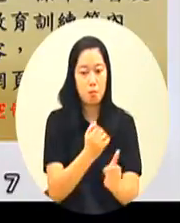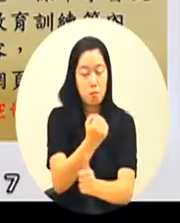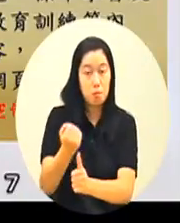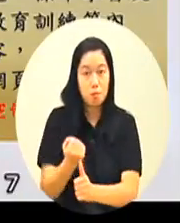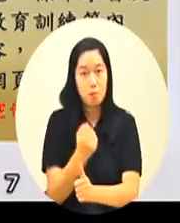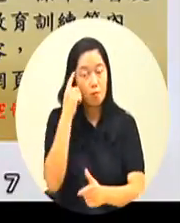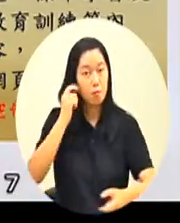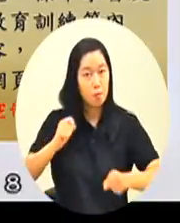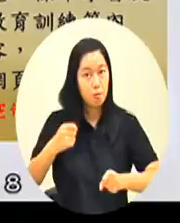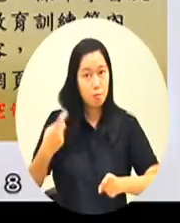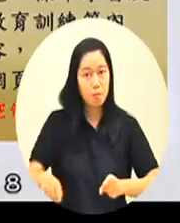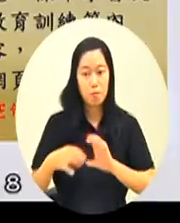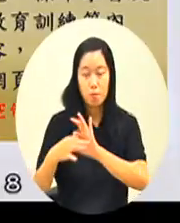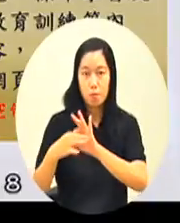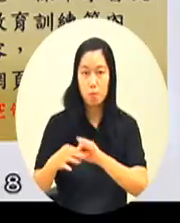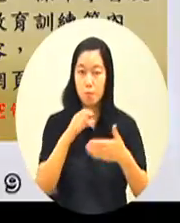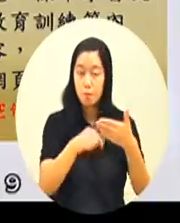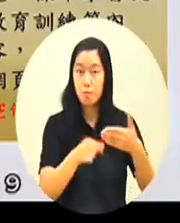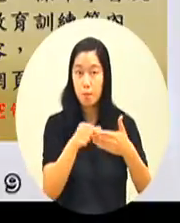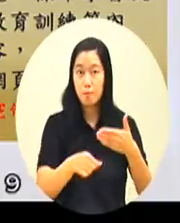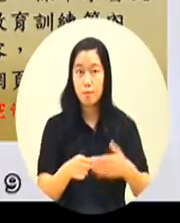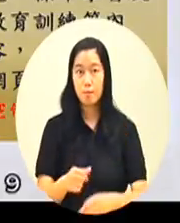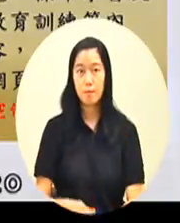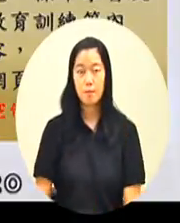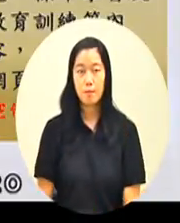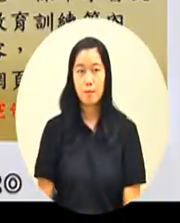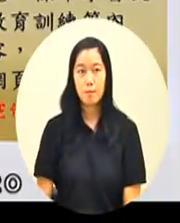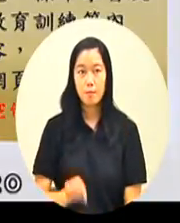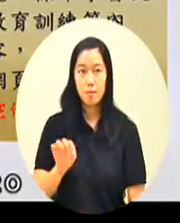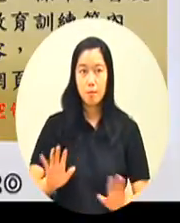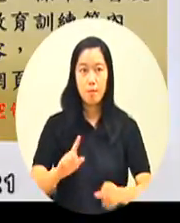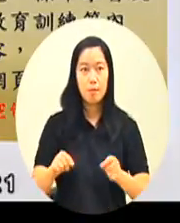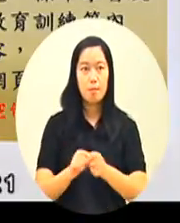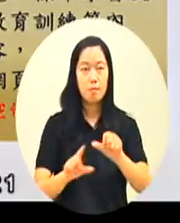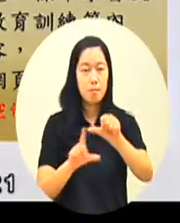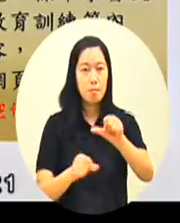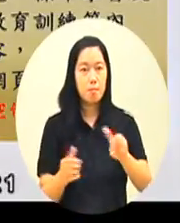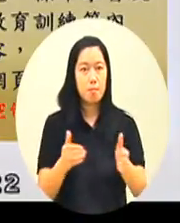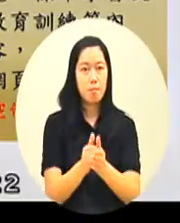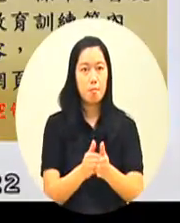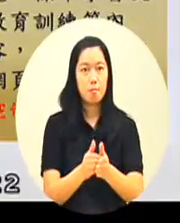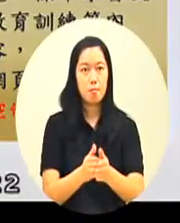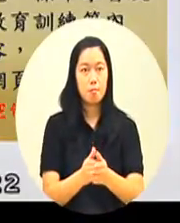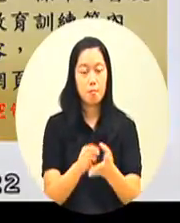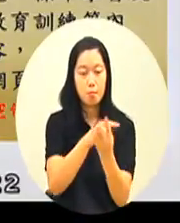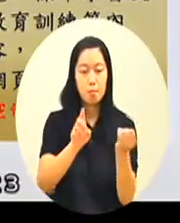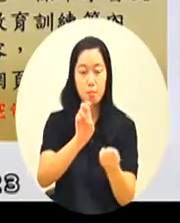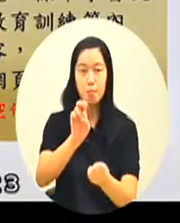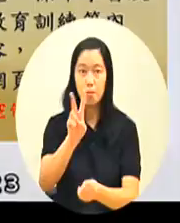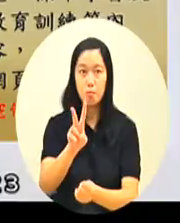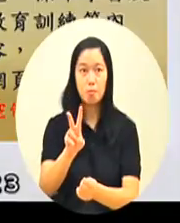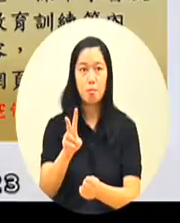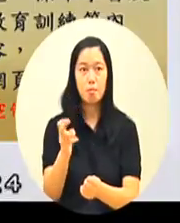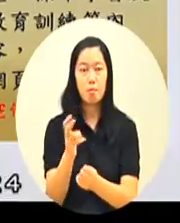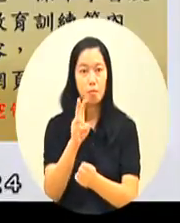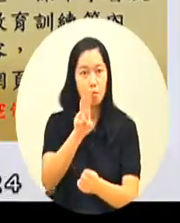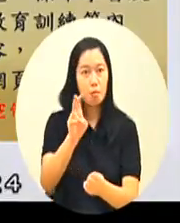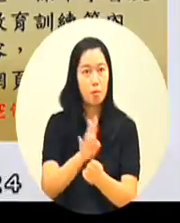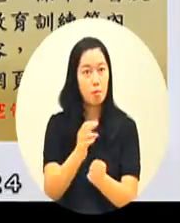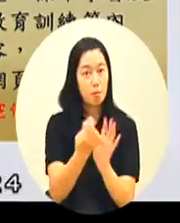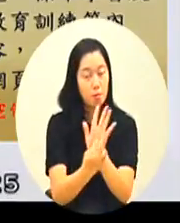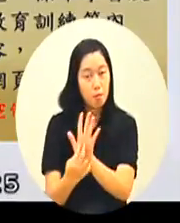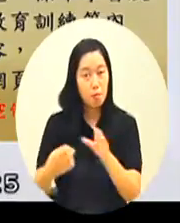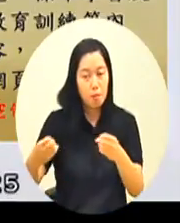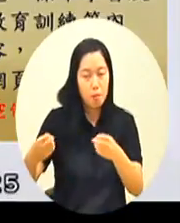还有一些相关的规范，那也在今年的5月完成12大项的共通性范例的研讨，